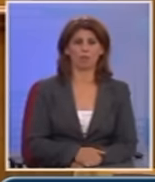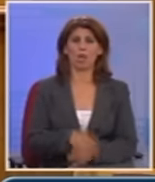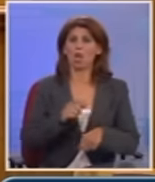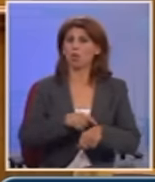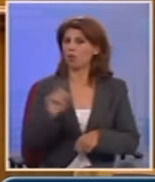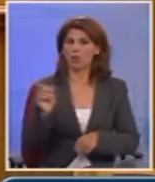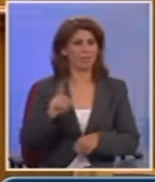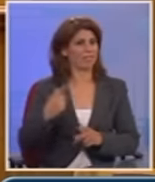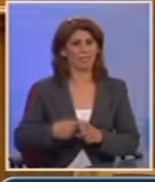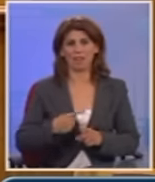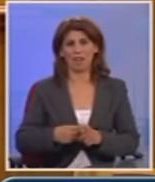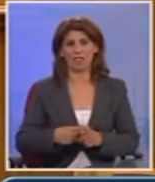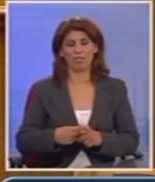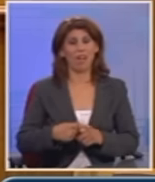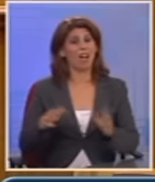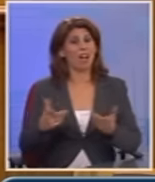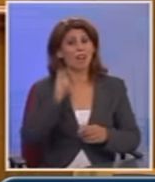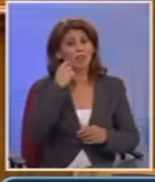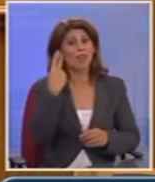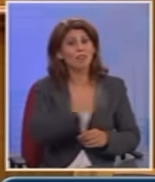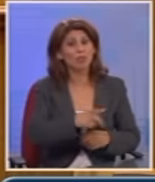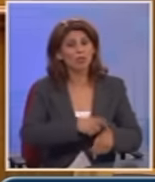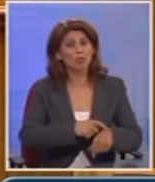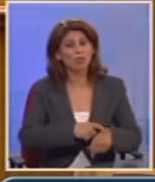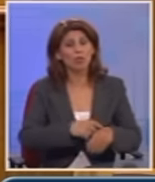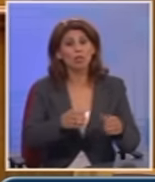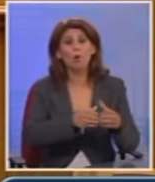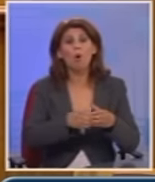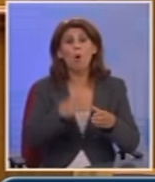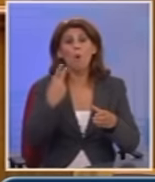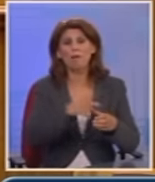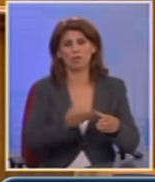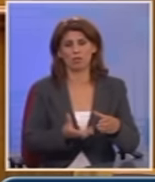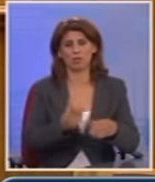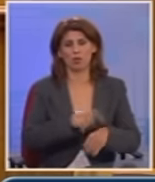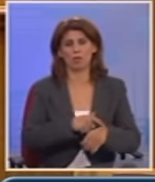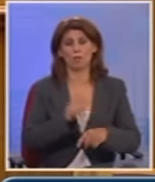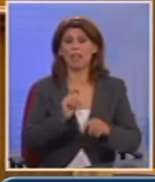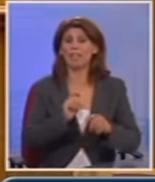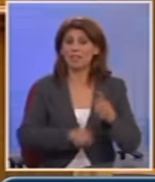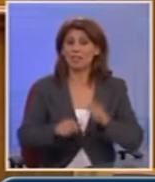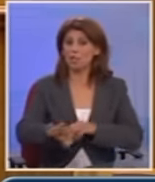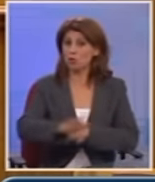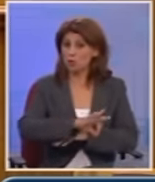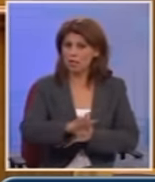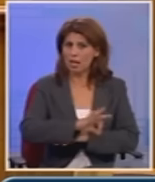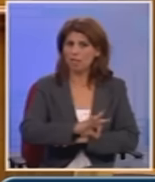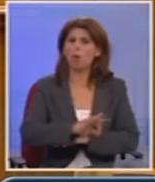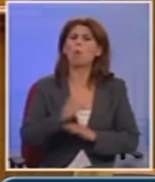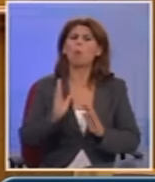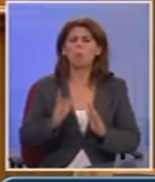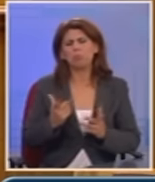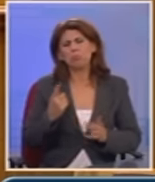για τη χώρα όμως, αλλά για τον εαυτό σας, για το κόμμα σας. Για να φτιάξετε το σχέδιο που πολύ